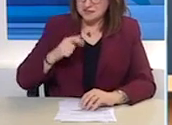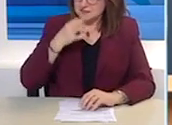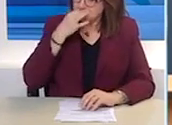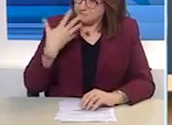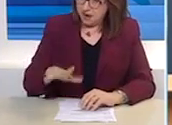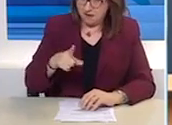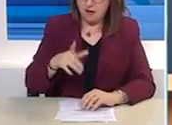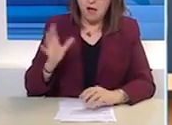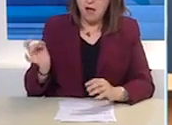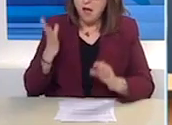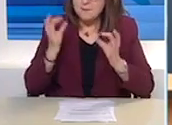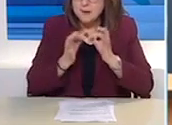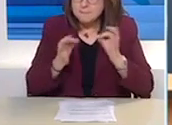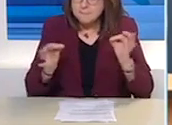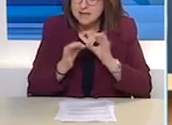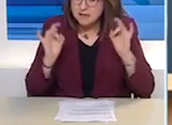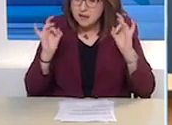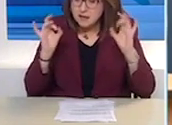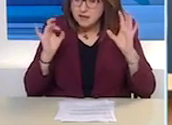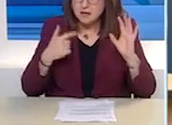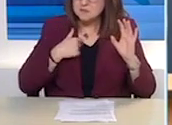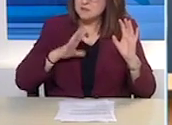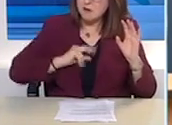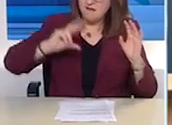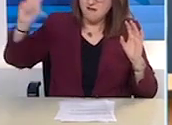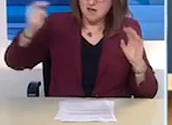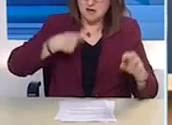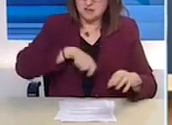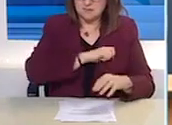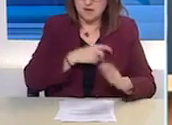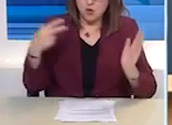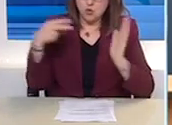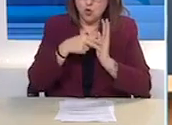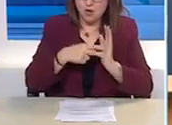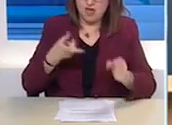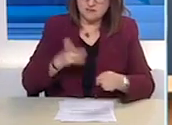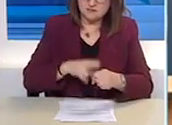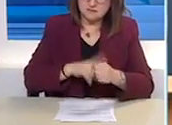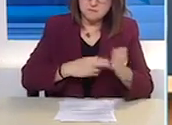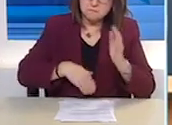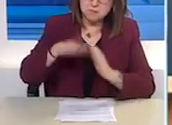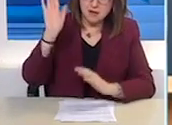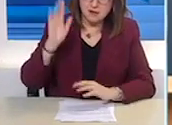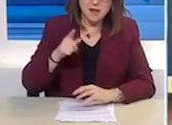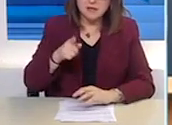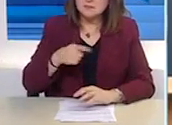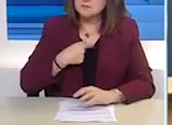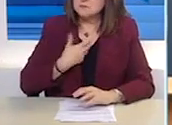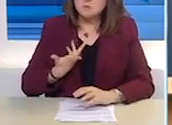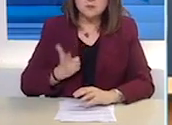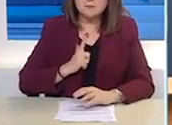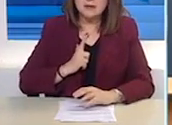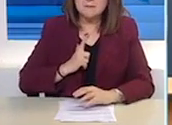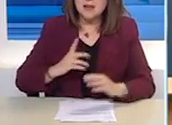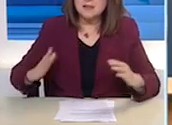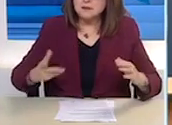πορεία της Ισπανίας, η οποία θρηνεί πάνω από 2.000 νεκρούς. Πότε εκτιμάτε ότι θα έχουμε κορύφωση και πότε βλέπετε να υποχωρεί το πανδημικό κύμα